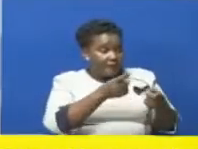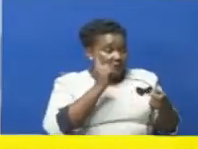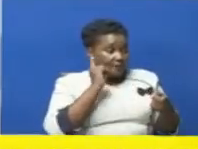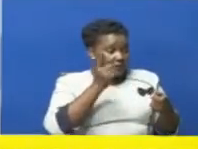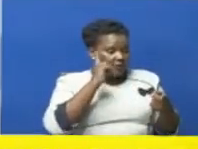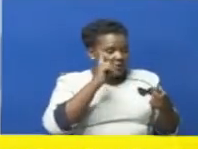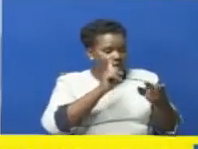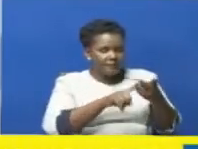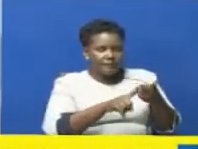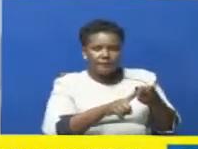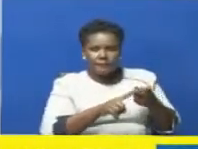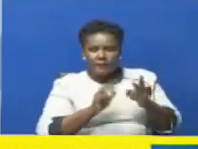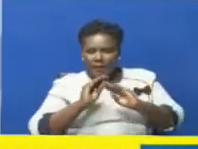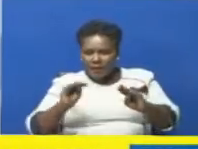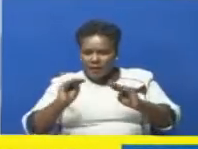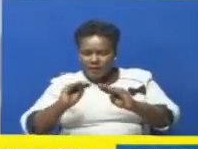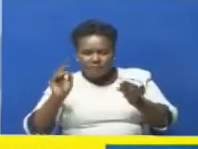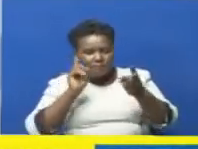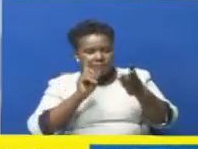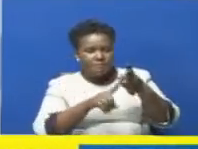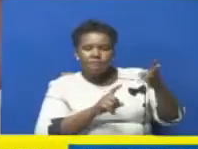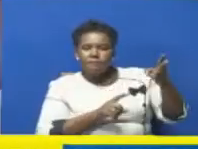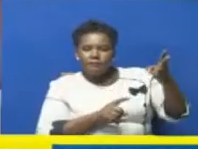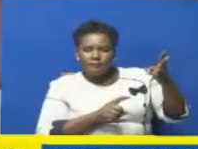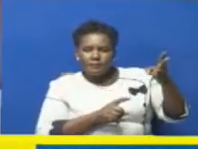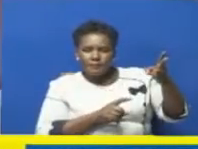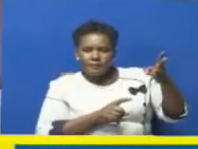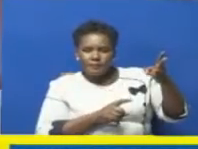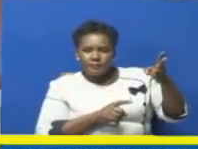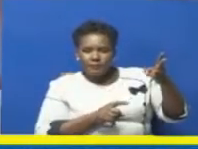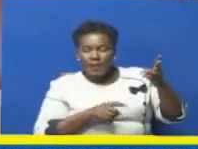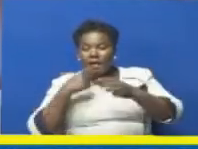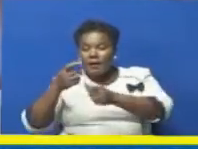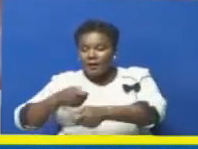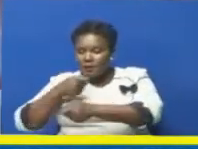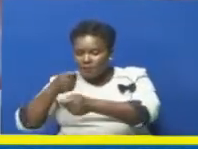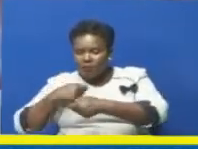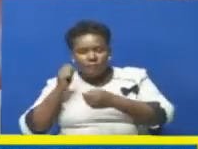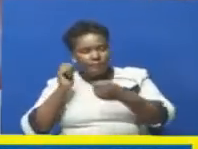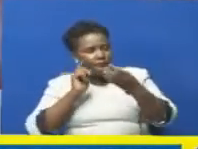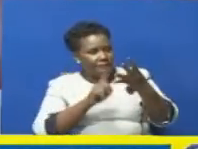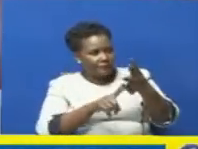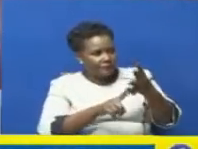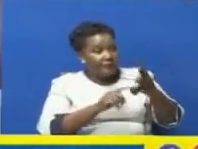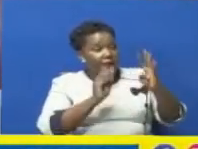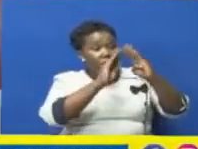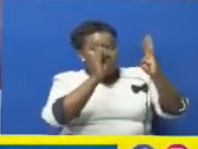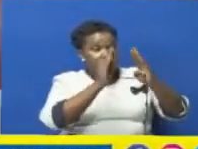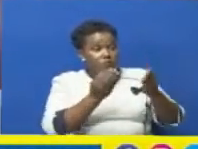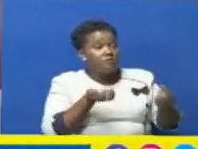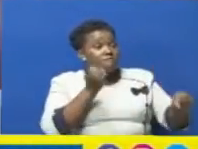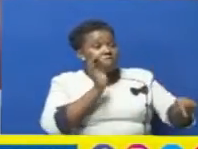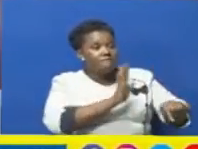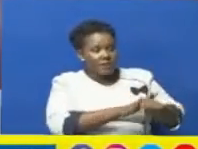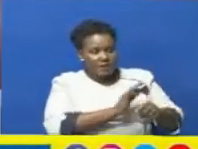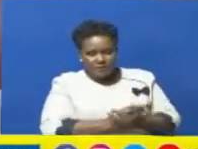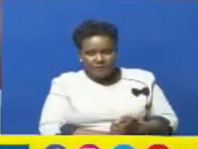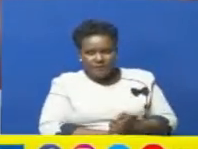katika elimu, katika kilimo, lakini miundombinu, hasa